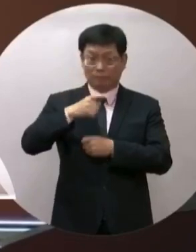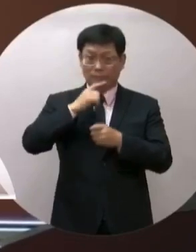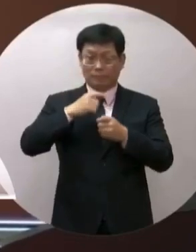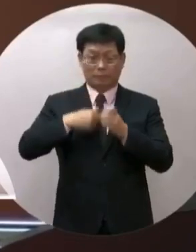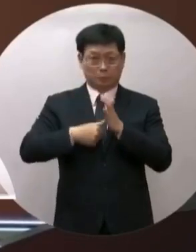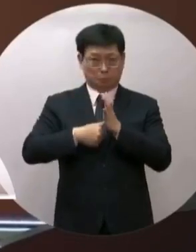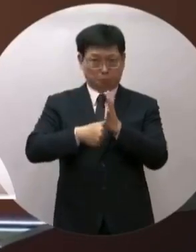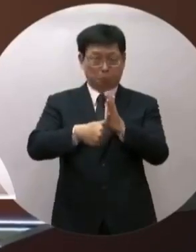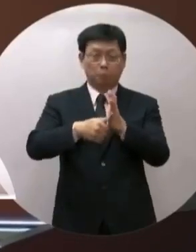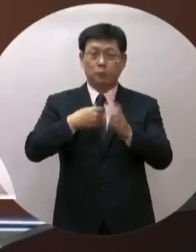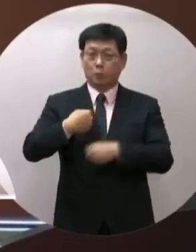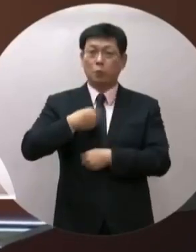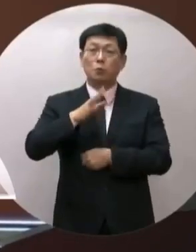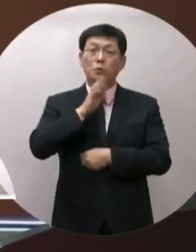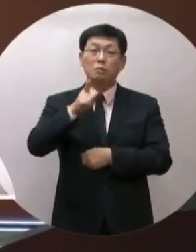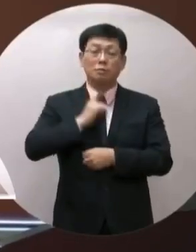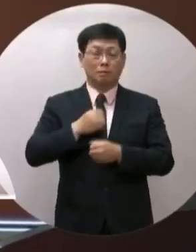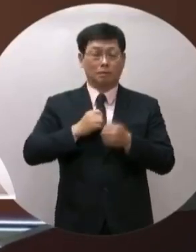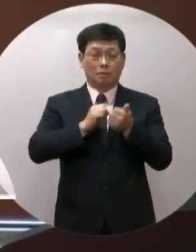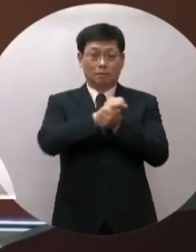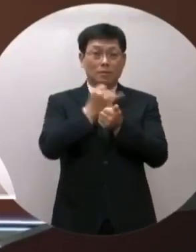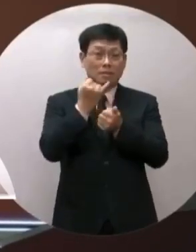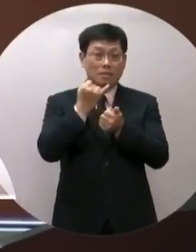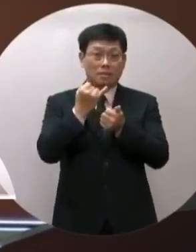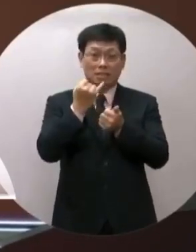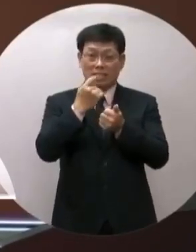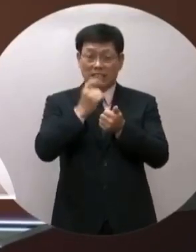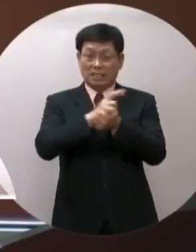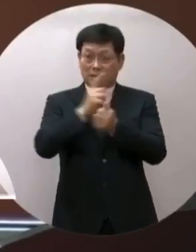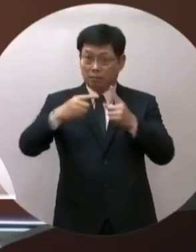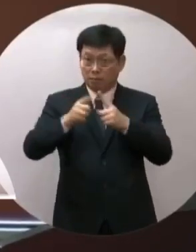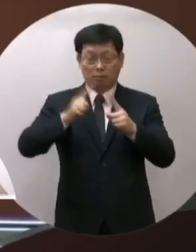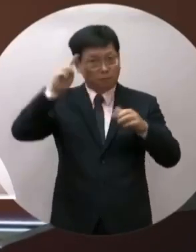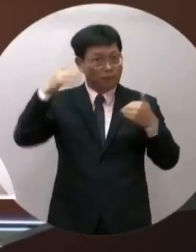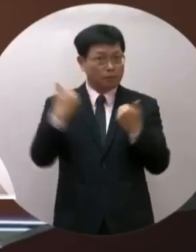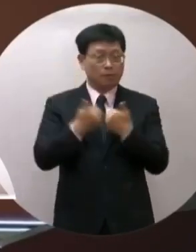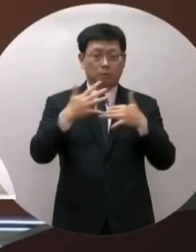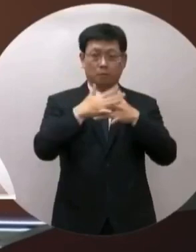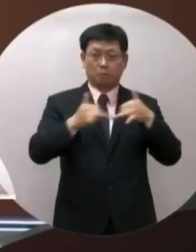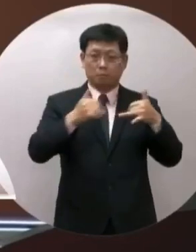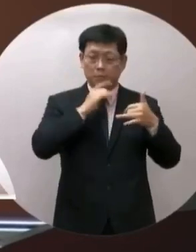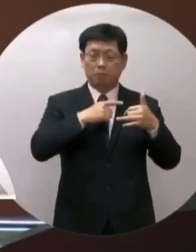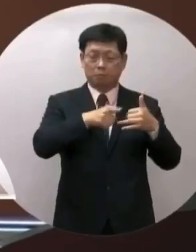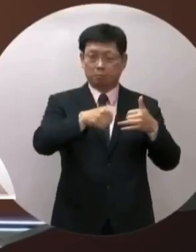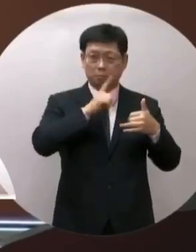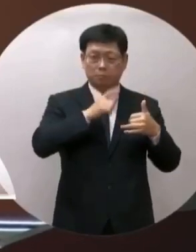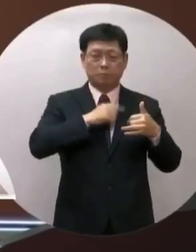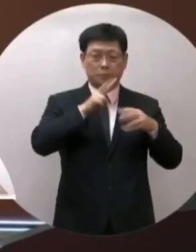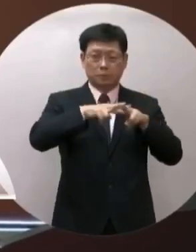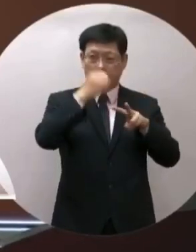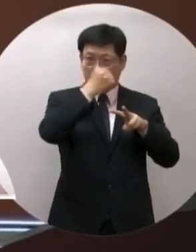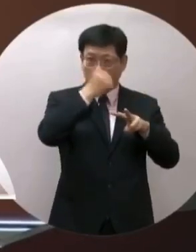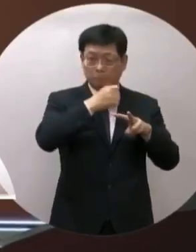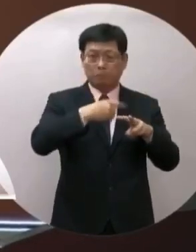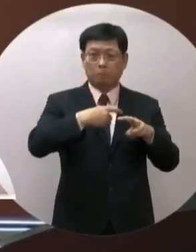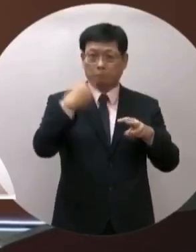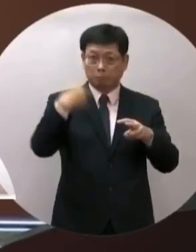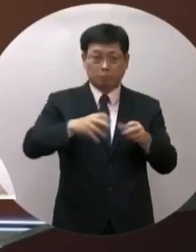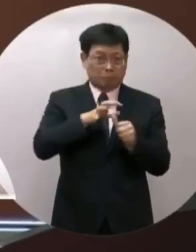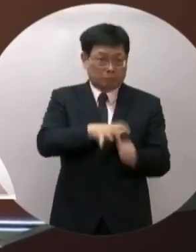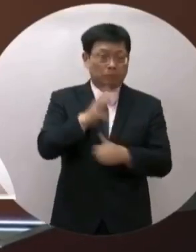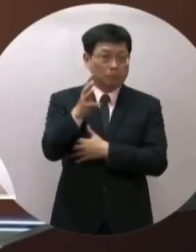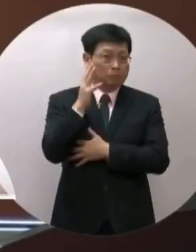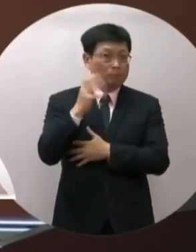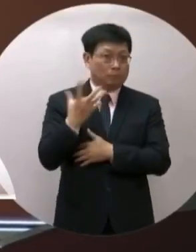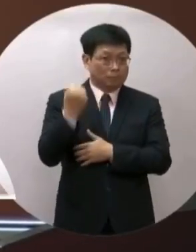演讲《我是一个柏林人》明确反对共产主义和压迫政权，并支持西